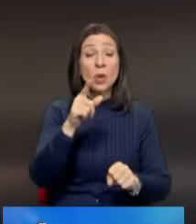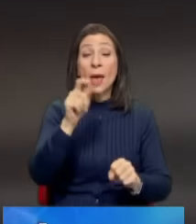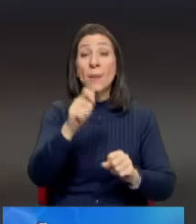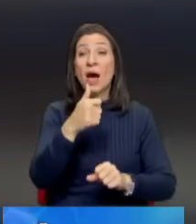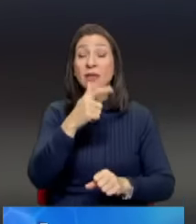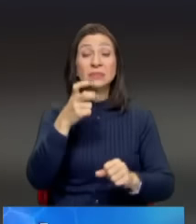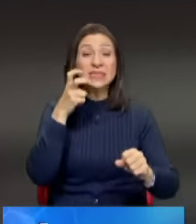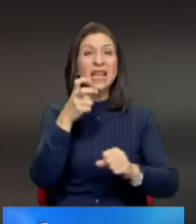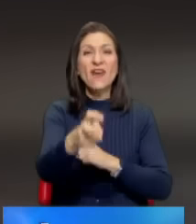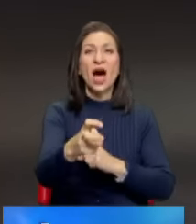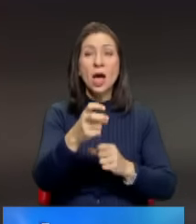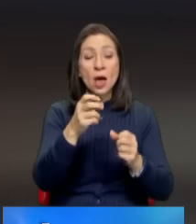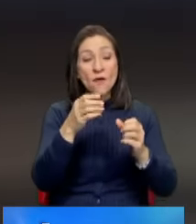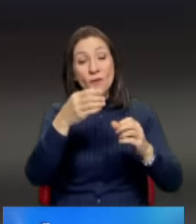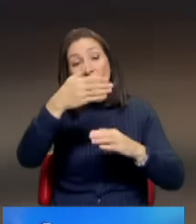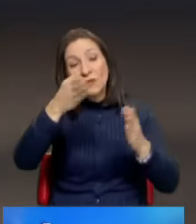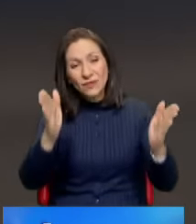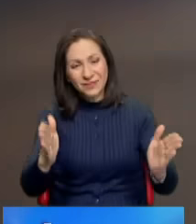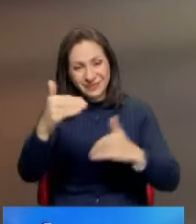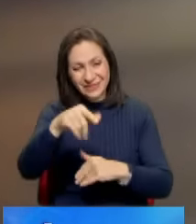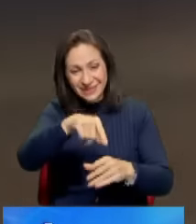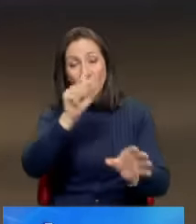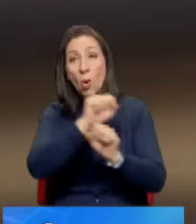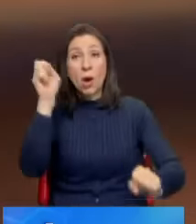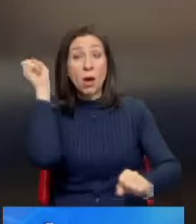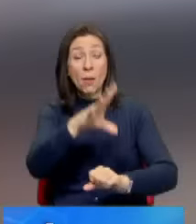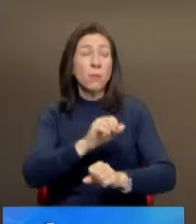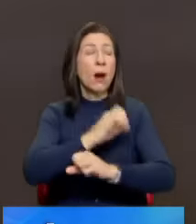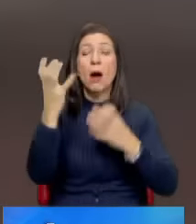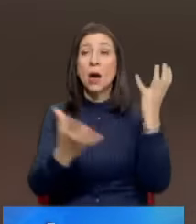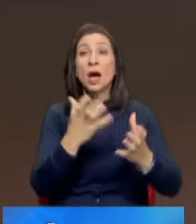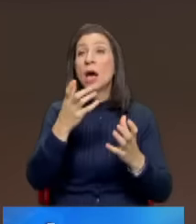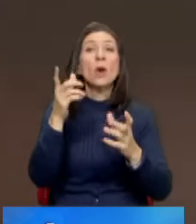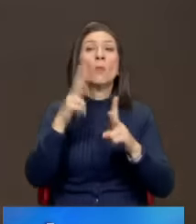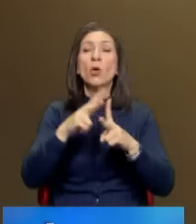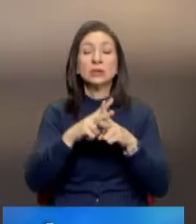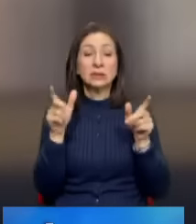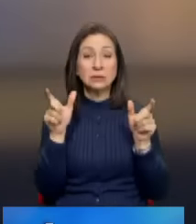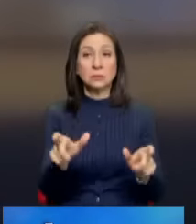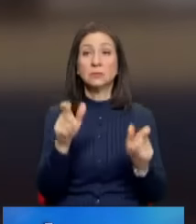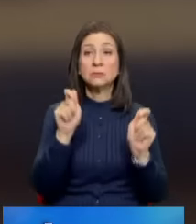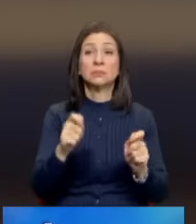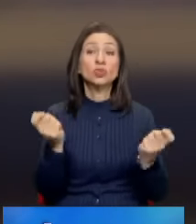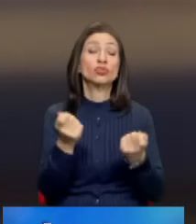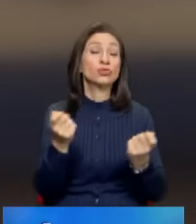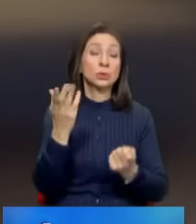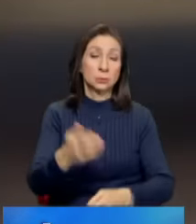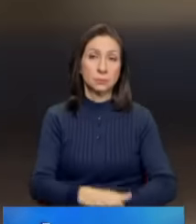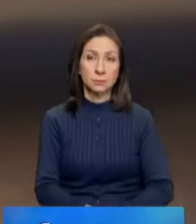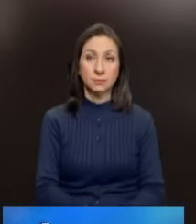Saldırganlar tramvayın vagonuna havai fişek attı, vagon yandı. Çevik kuvvet bazı sokakları kapatarak tedbir almaya çalıştı.